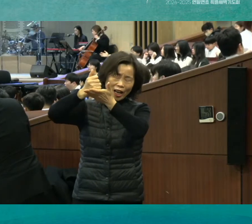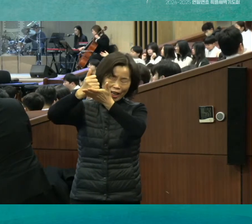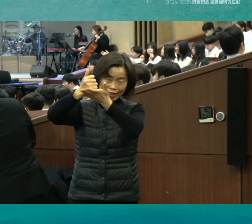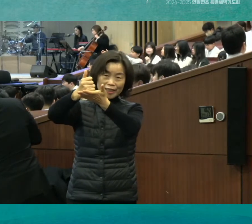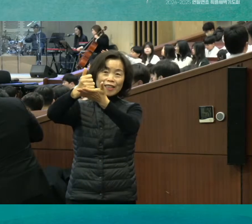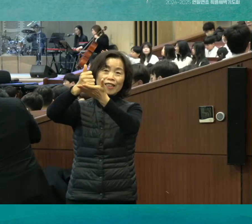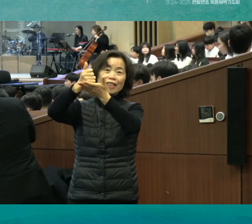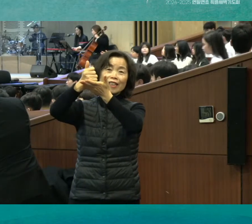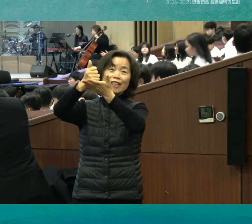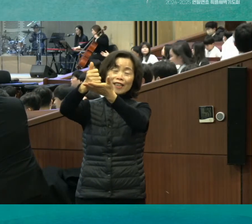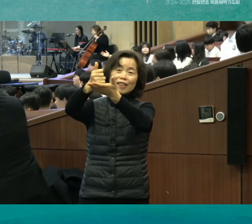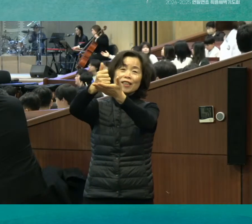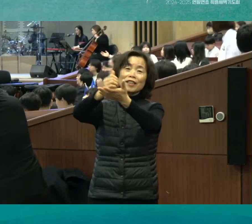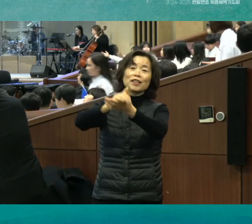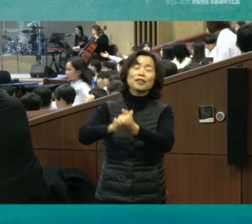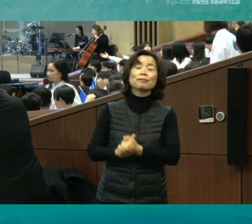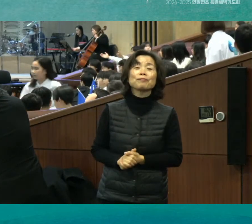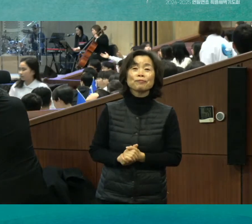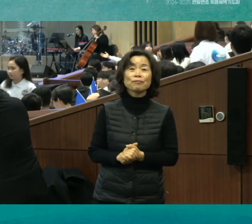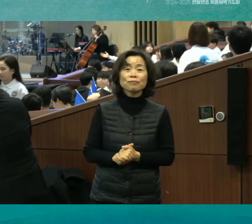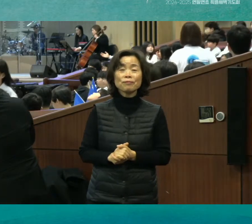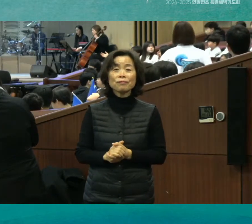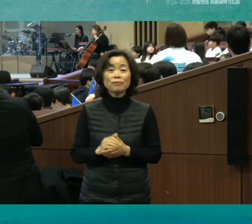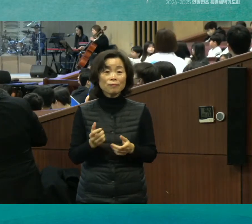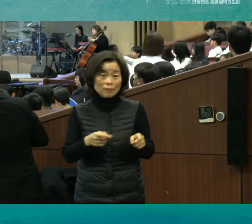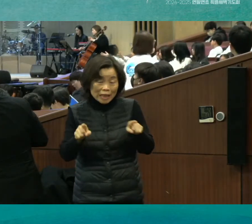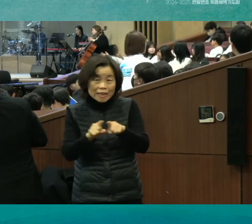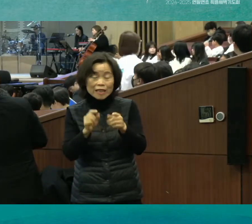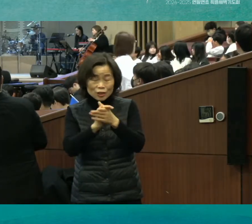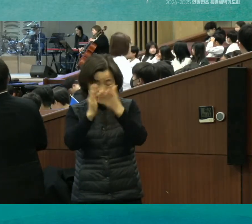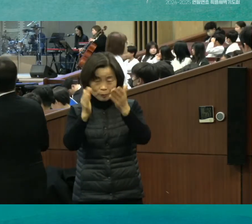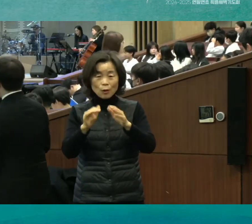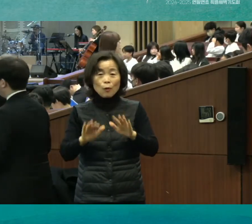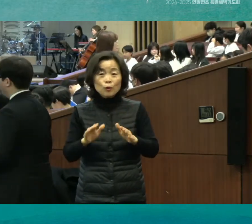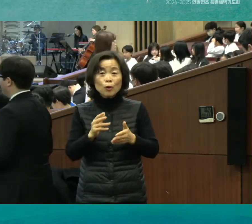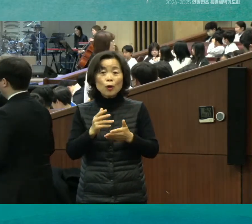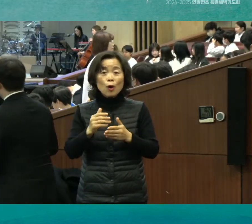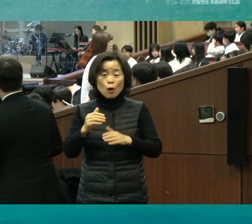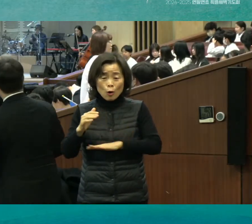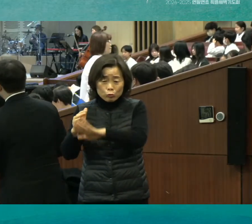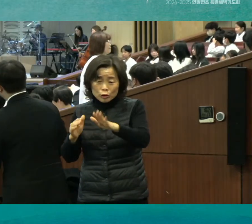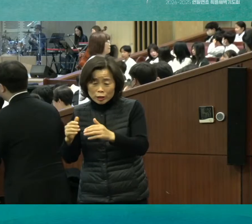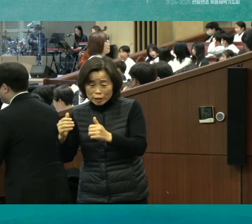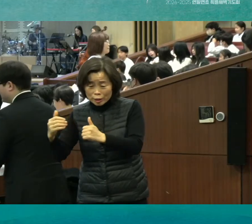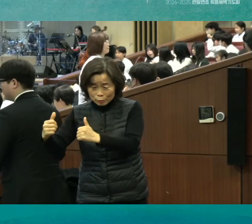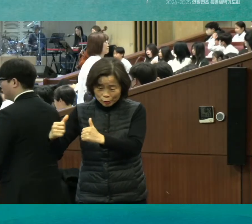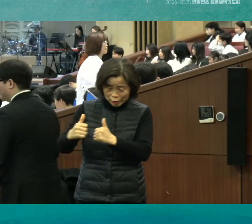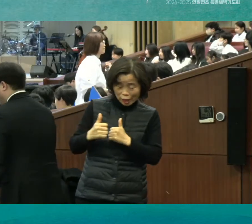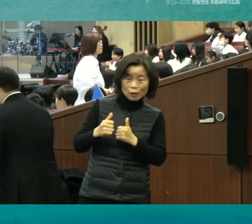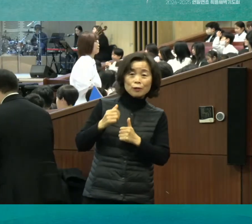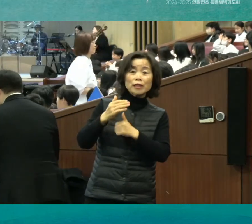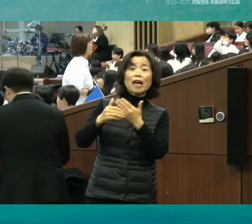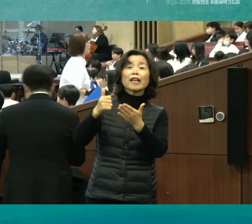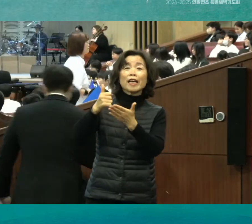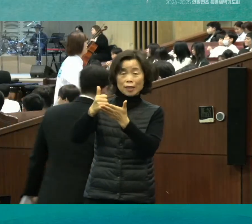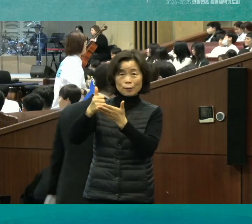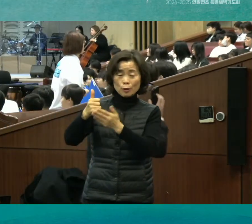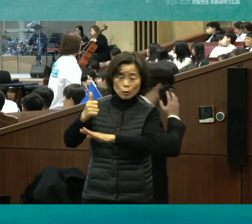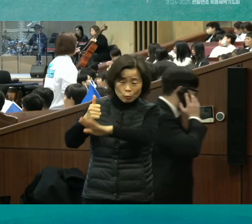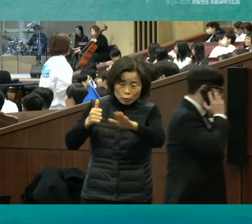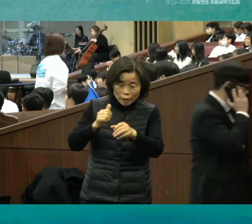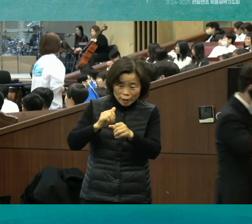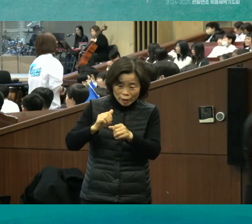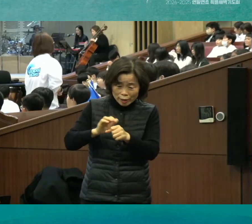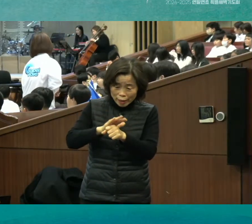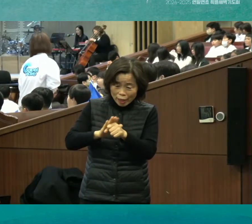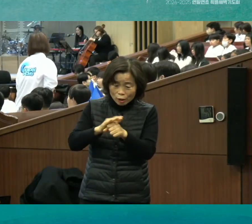하나님. 함께 기도하겠습니다. 오늘도 그 추격하신 하나님께서 주 사랑으로 우리를 붙잡으사 이곳까지